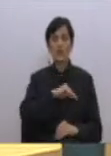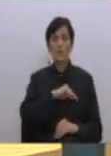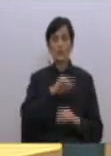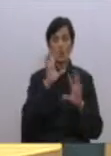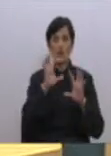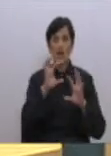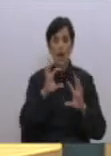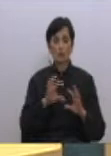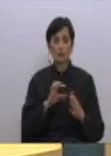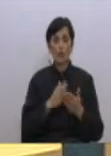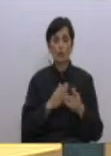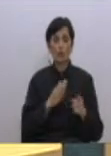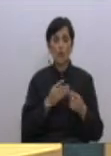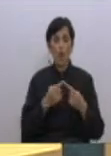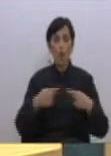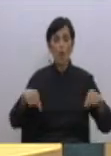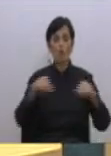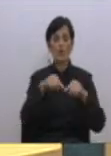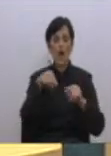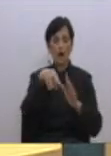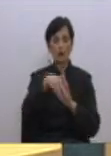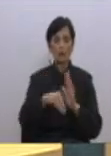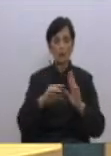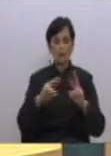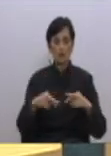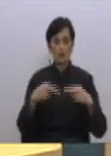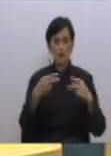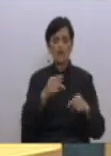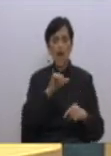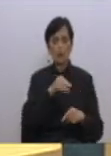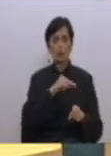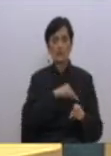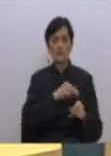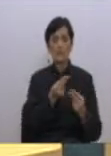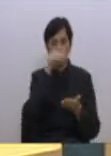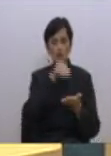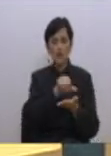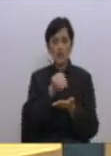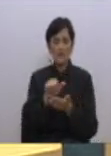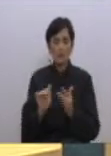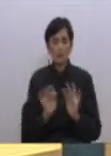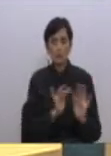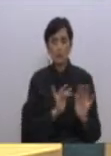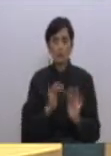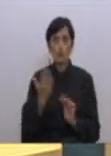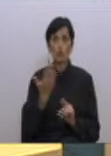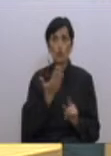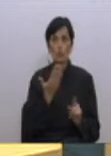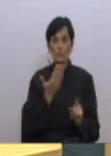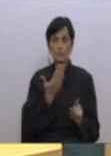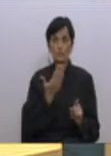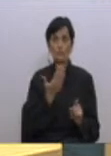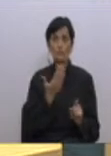კანონი გახდა ორგანული. Შეიცვალა თვითონ აუდიტის სამსახურის ფინანსური საქმიანობის რომელსაც